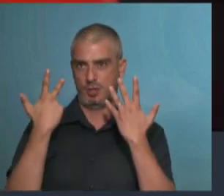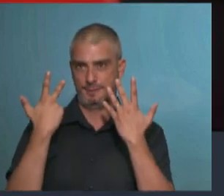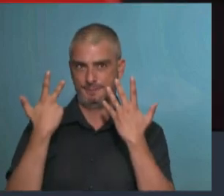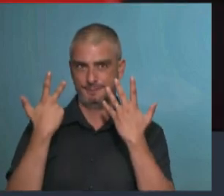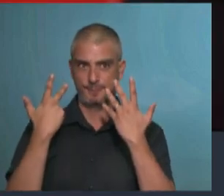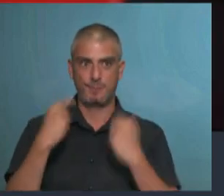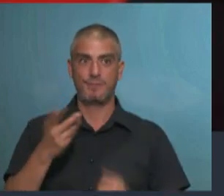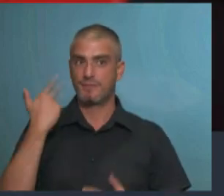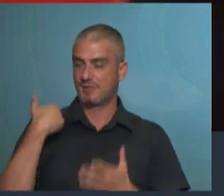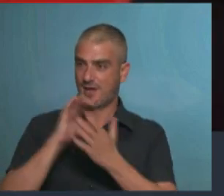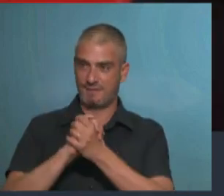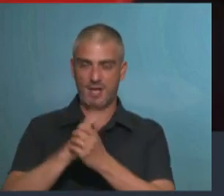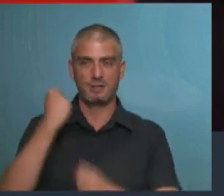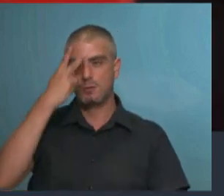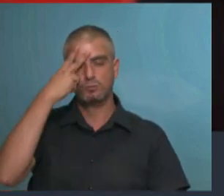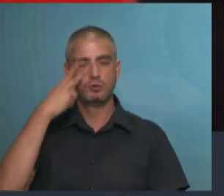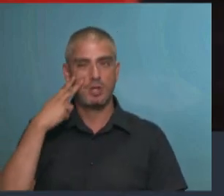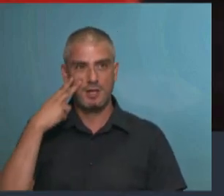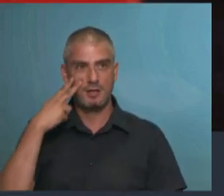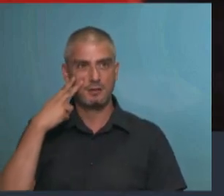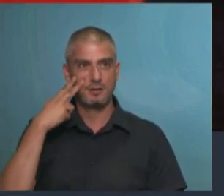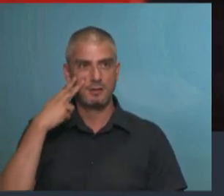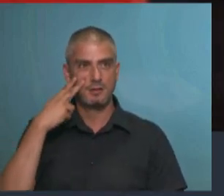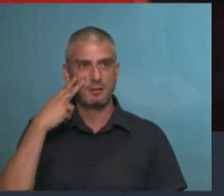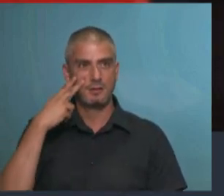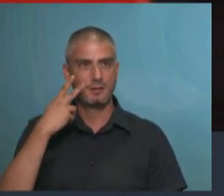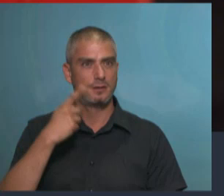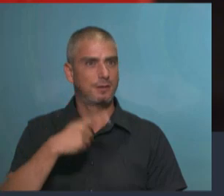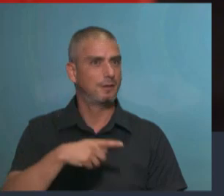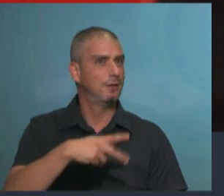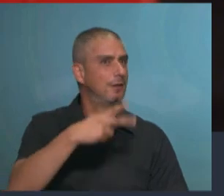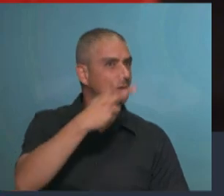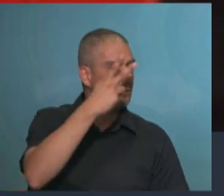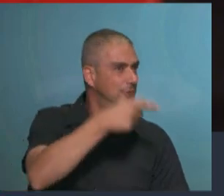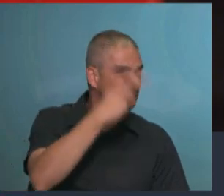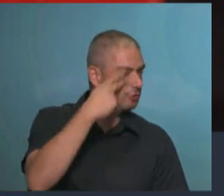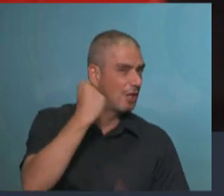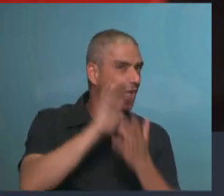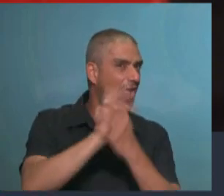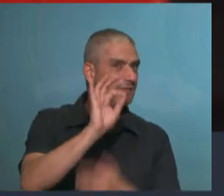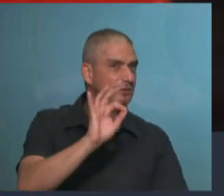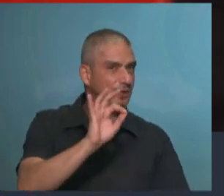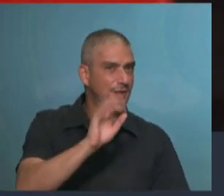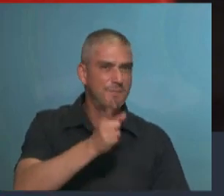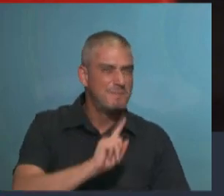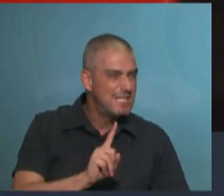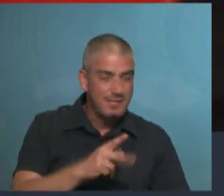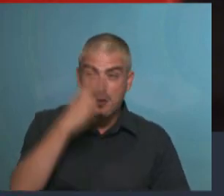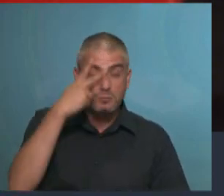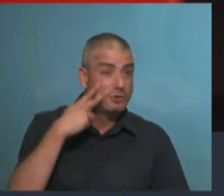לי חבר ששמו היה משה דיין. משה דיין, שהיה חבר שלו.